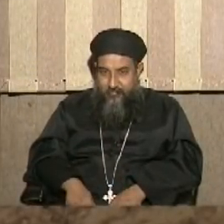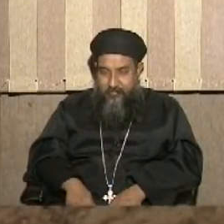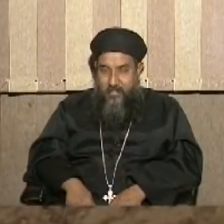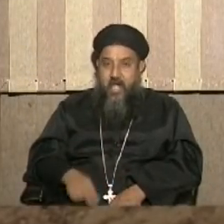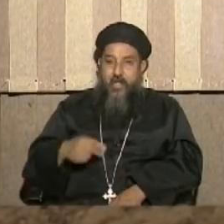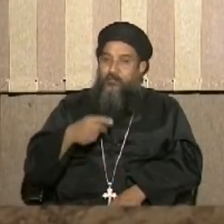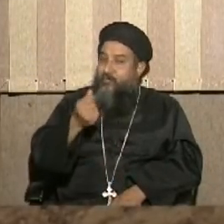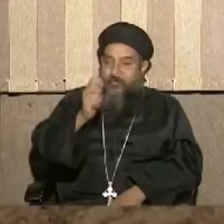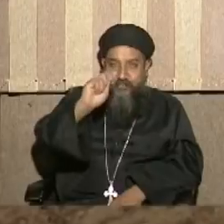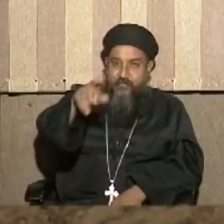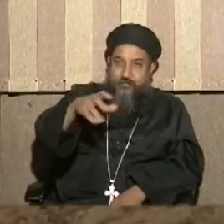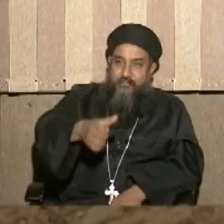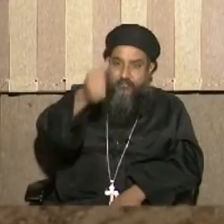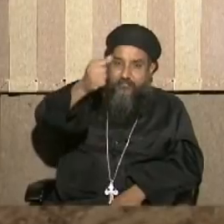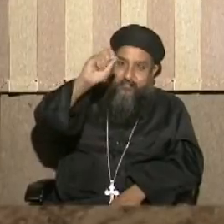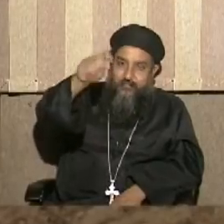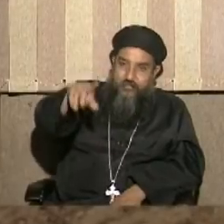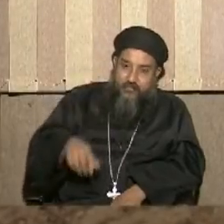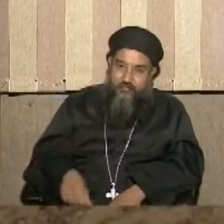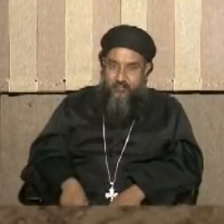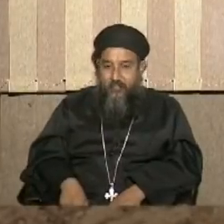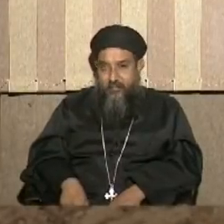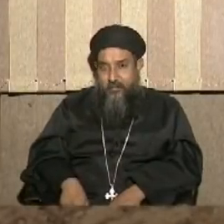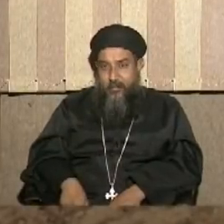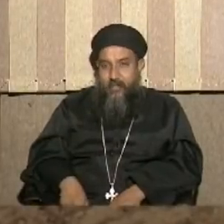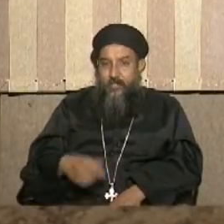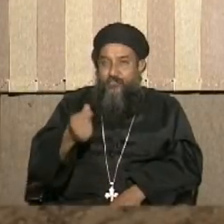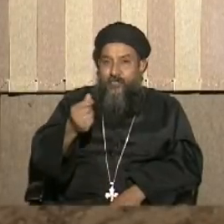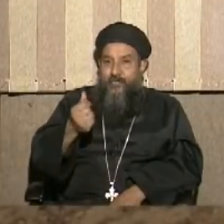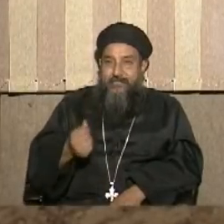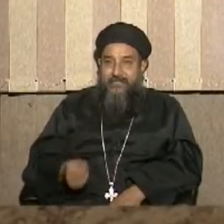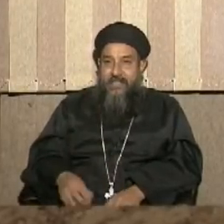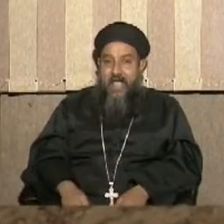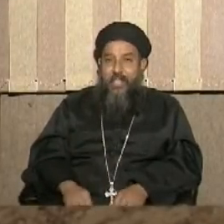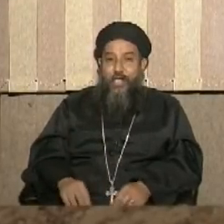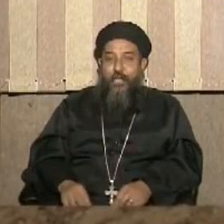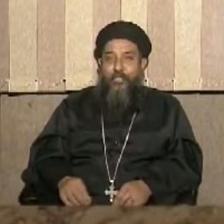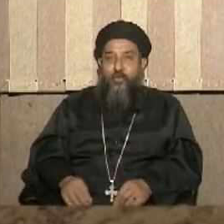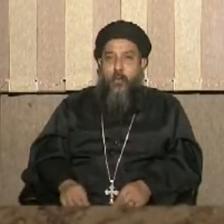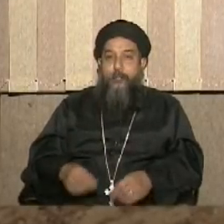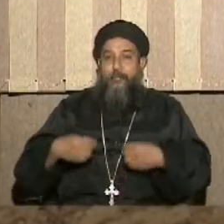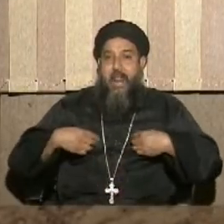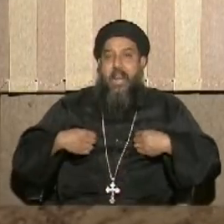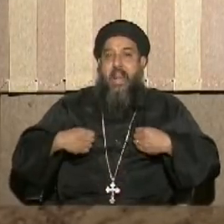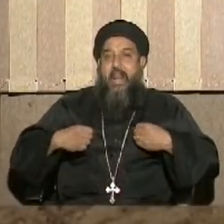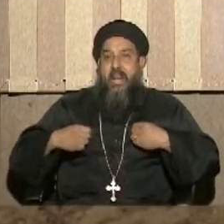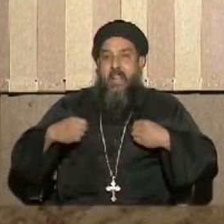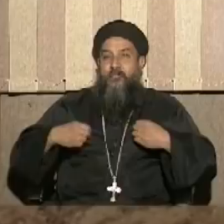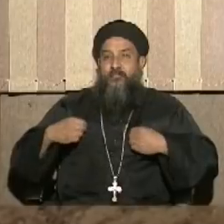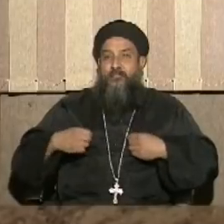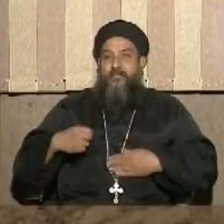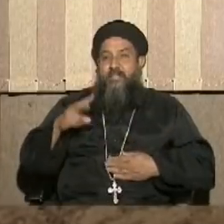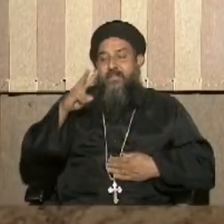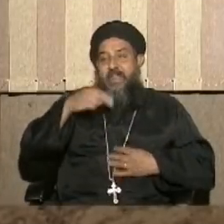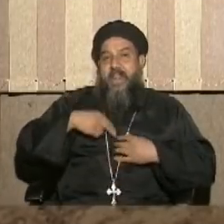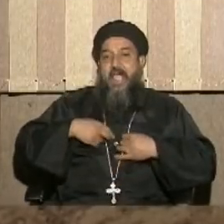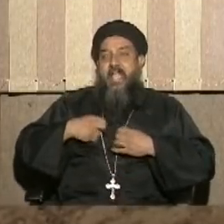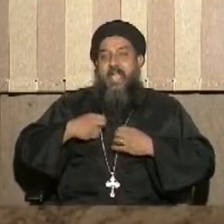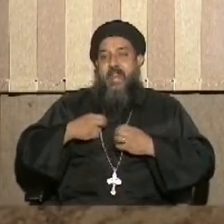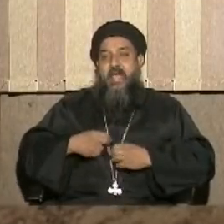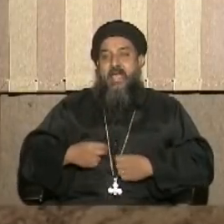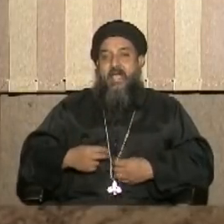دي هي كل اللي معانا، مين يجيب لنا هدوم؟ هدوم؟ هدوم شكلها ايه يعني؟ يعني